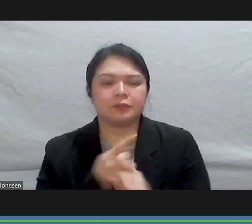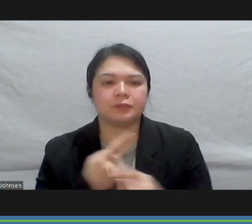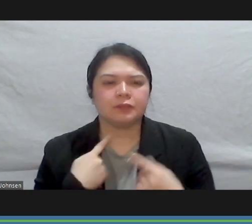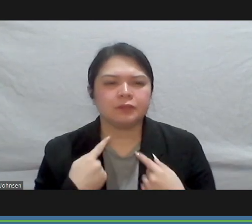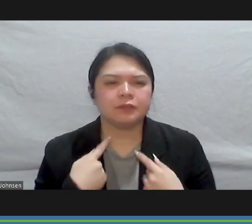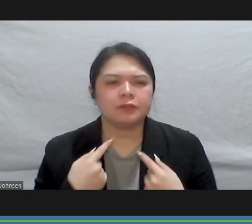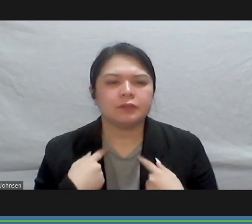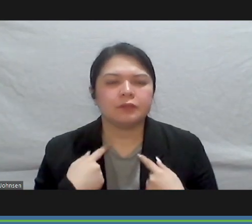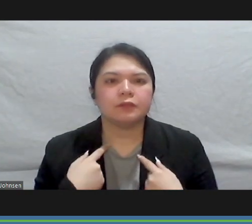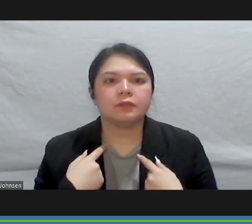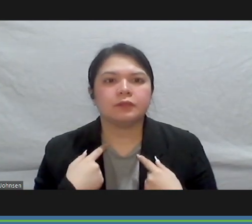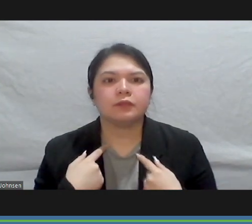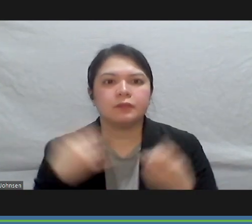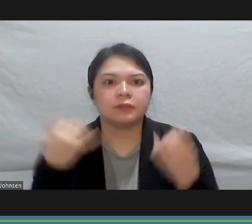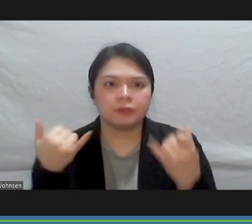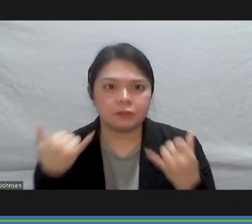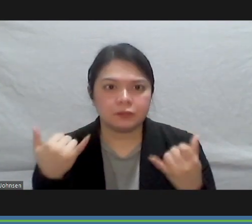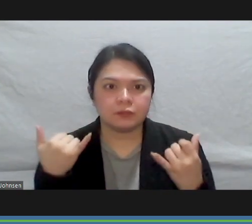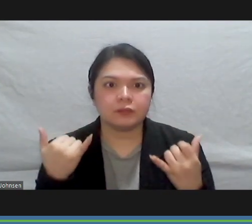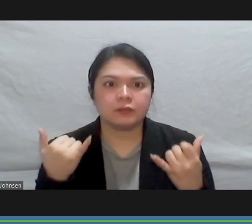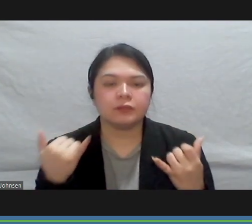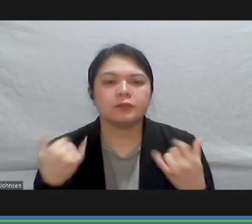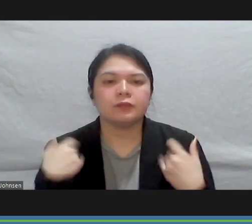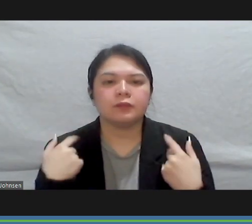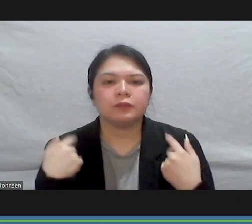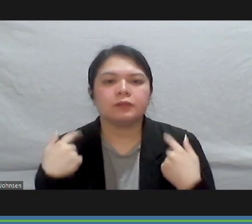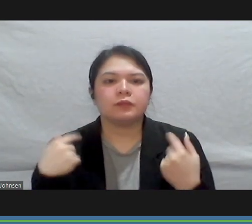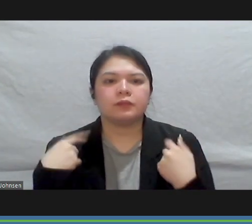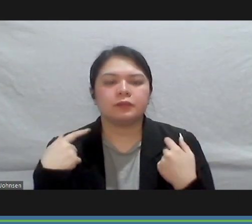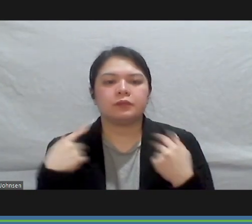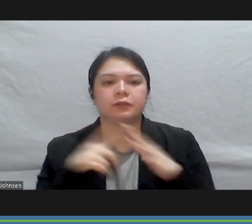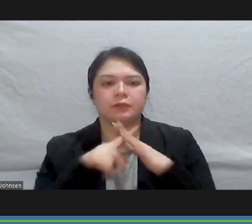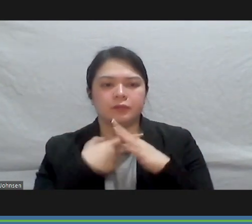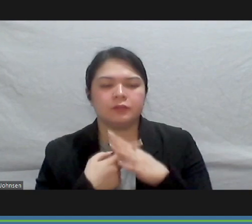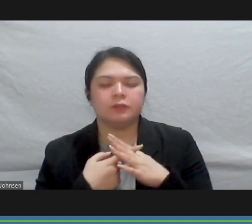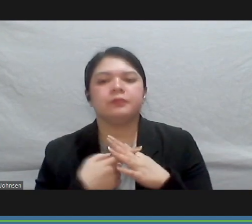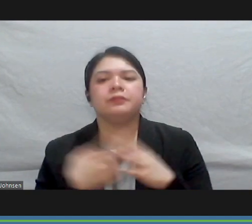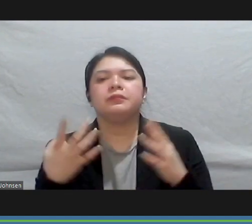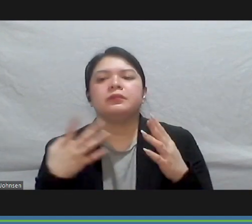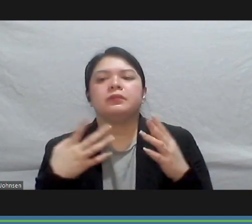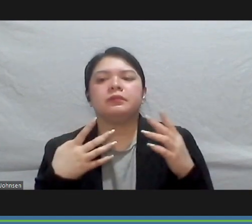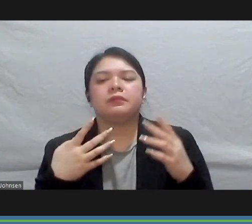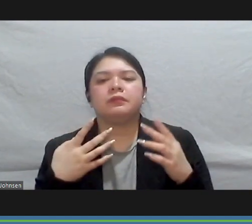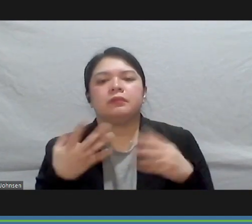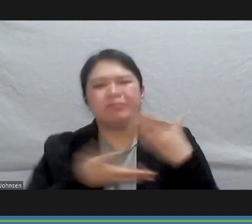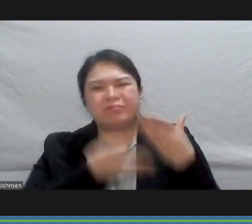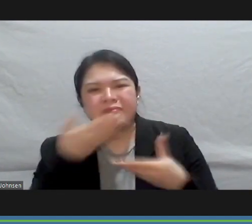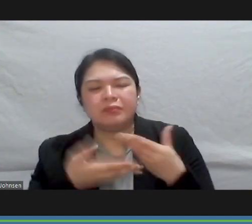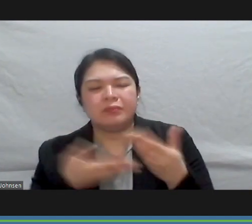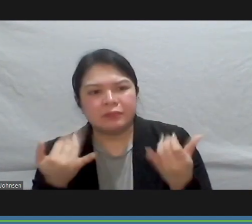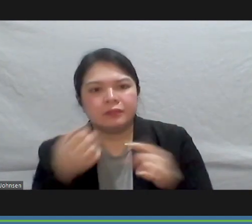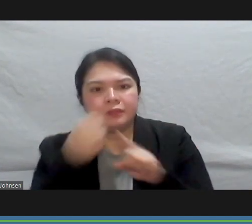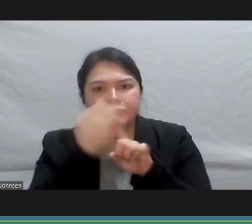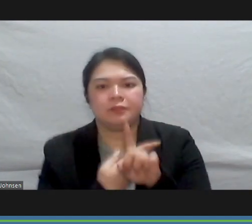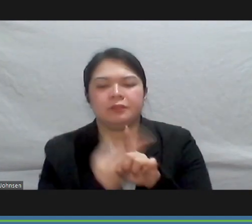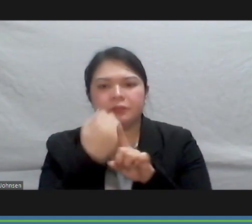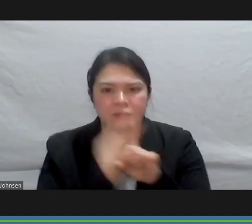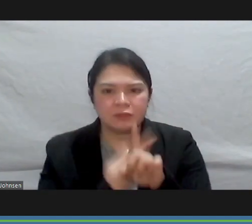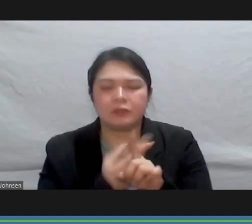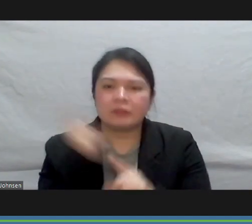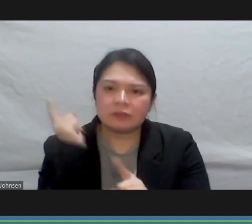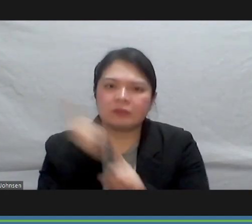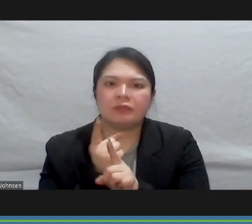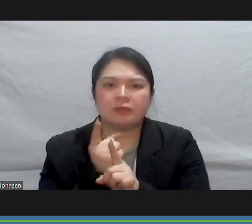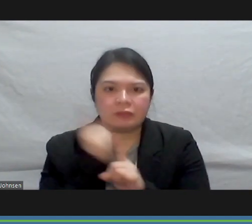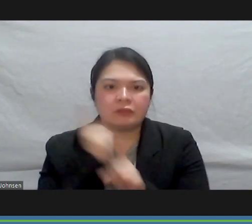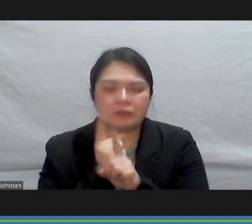Chet. Sa kabila ng mga kasalukuyang malulungkot na nagaganap, ano? Agosto pa. Tama-tama nga at